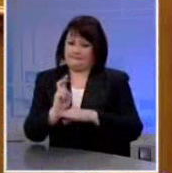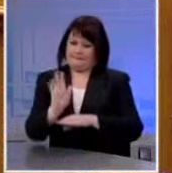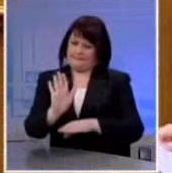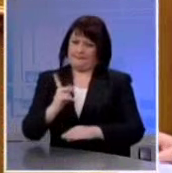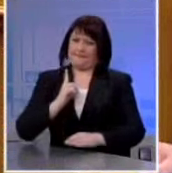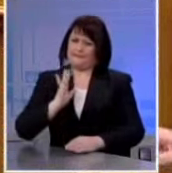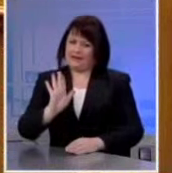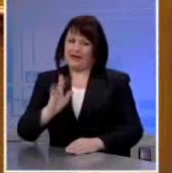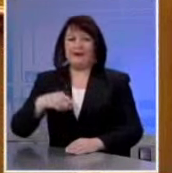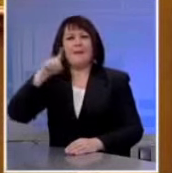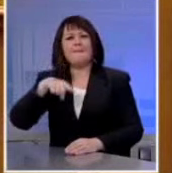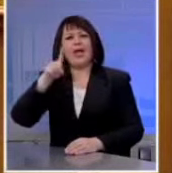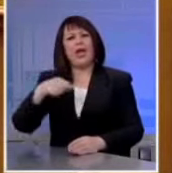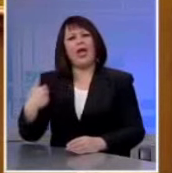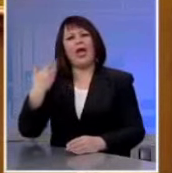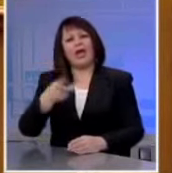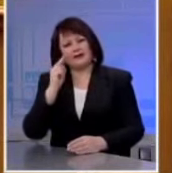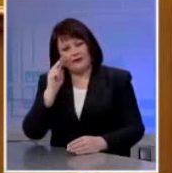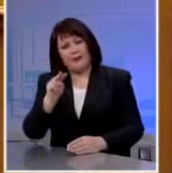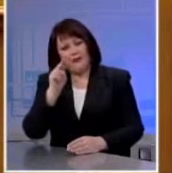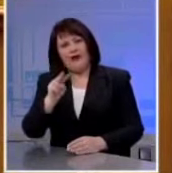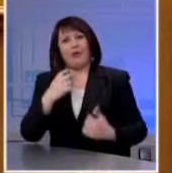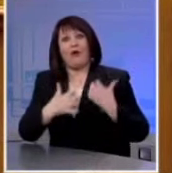όλες αυτές τις μέρες, αυτό προκύπτει.